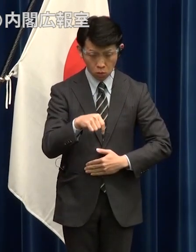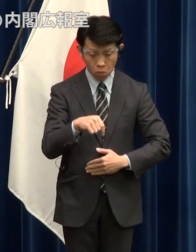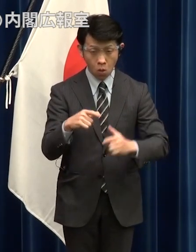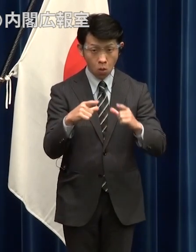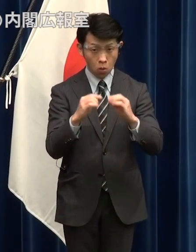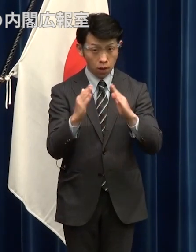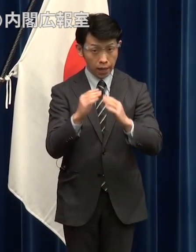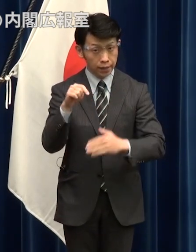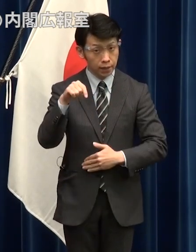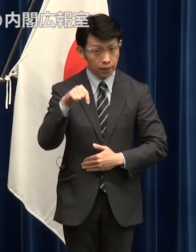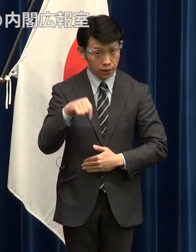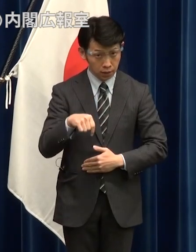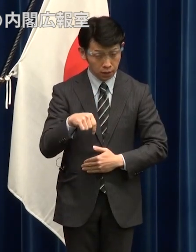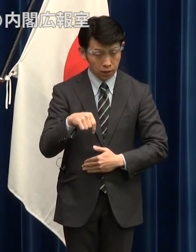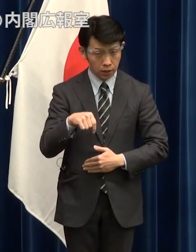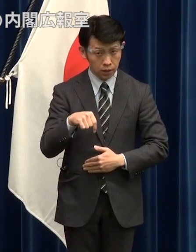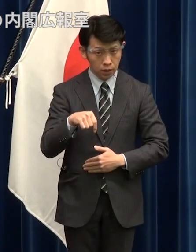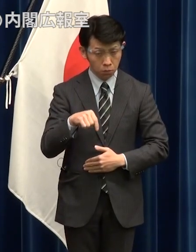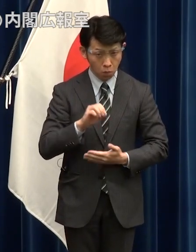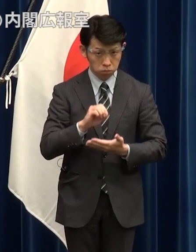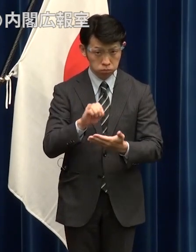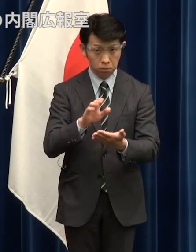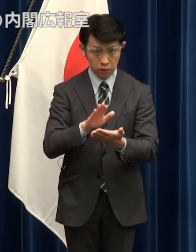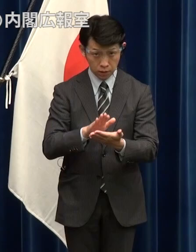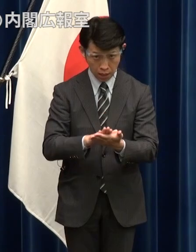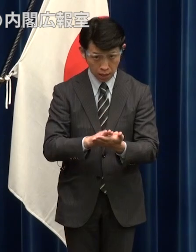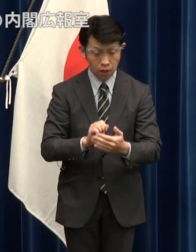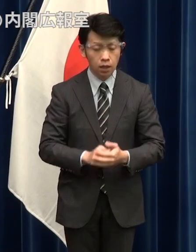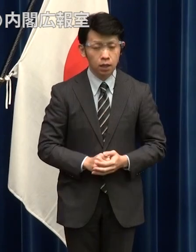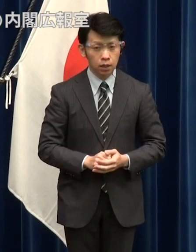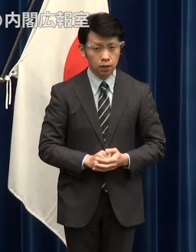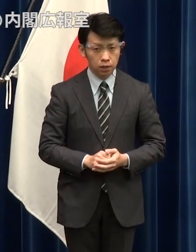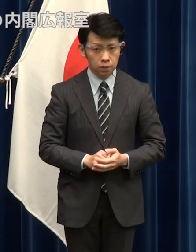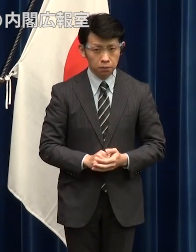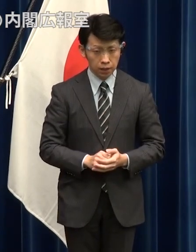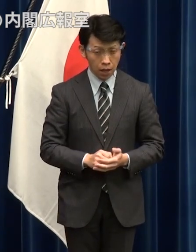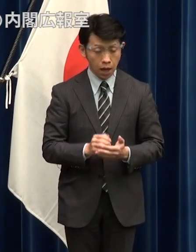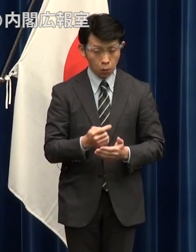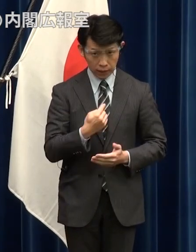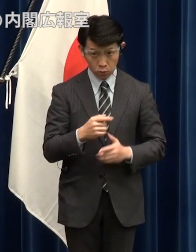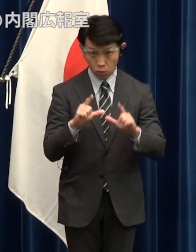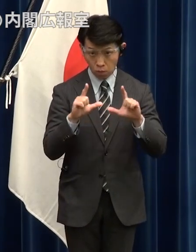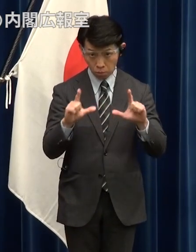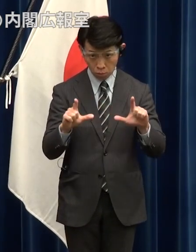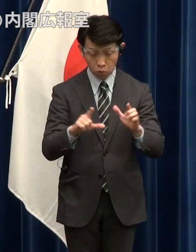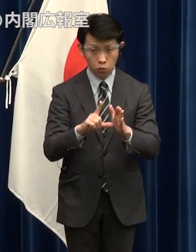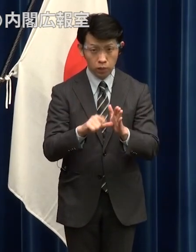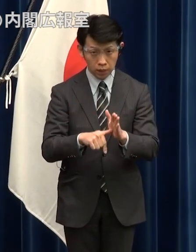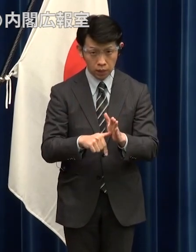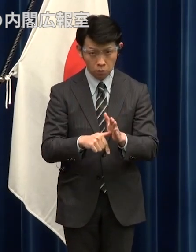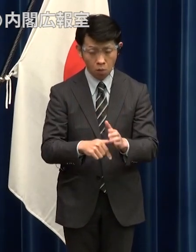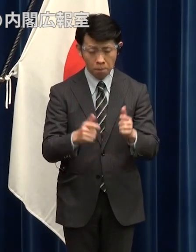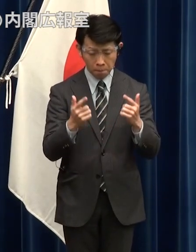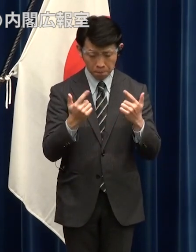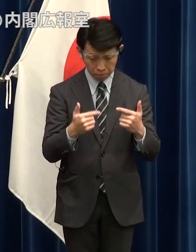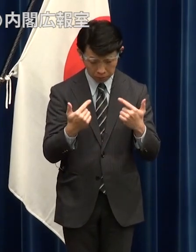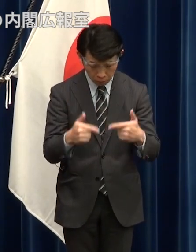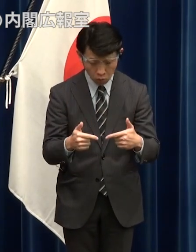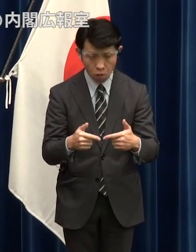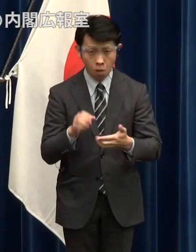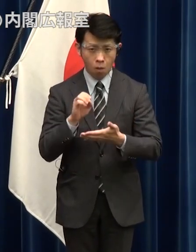においてもまた会見においても一貫してたびたび申し上げてまいり